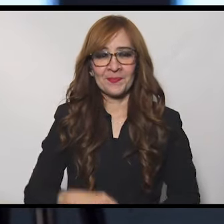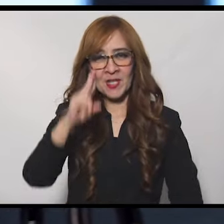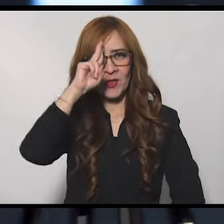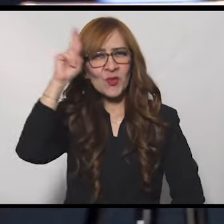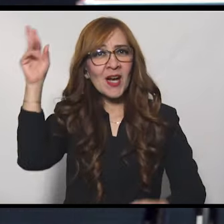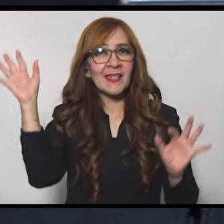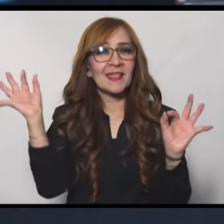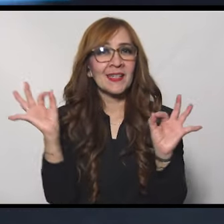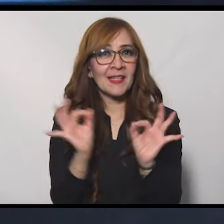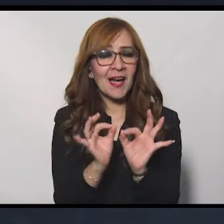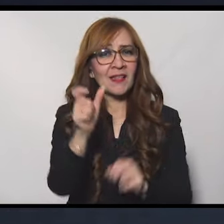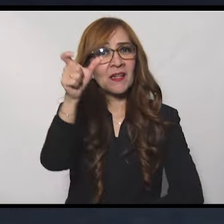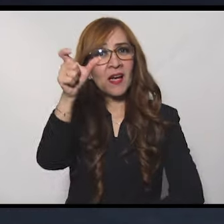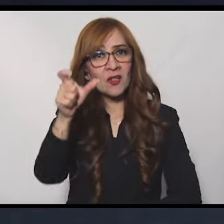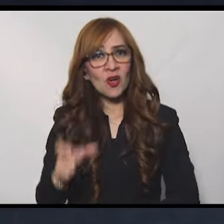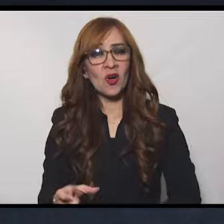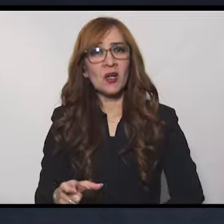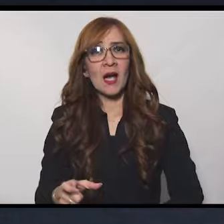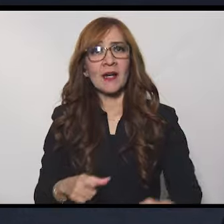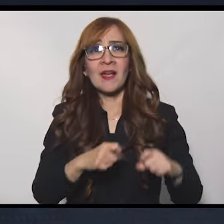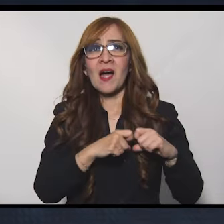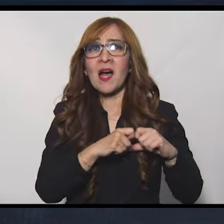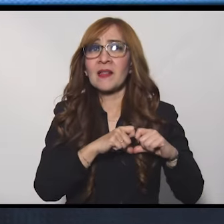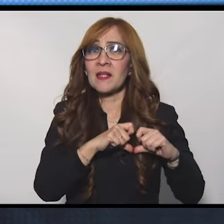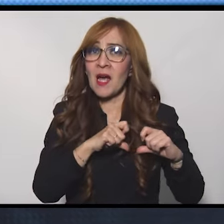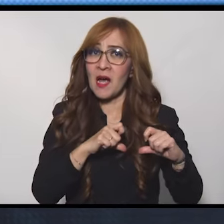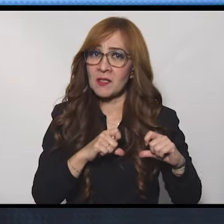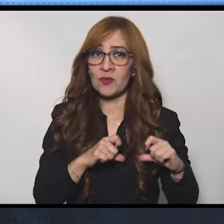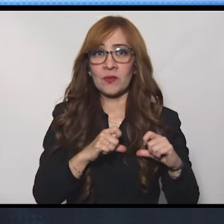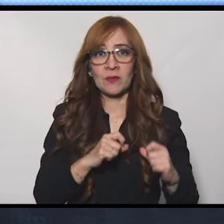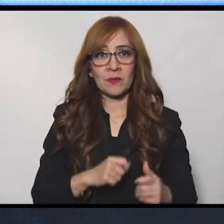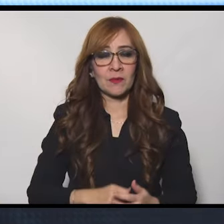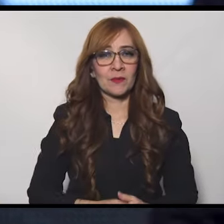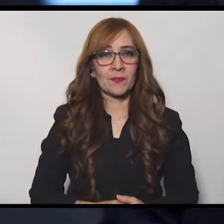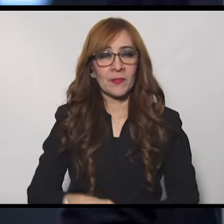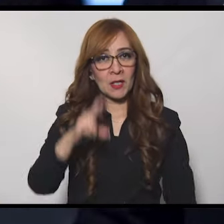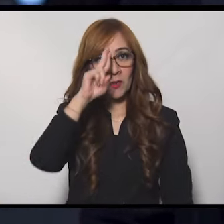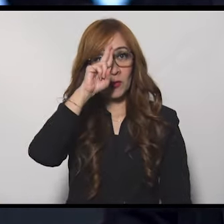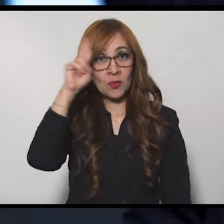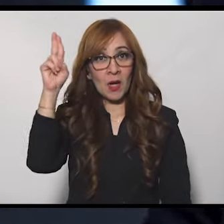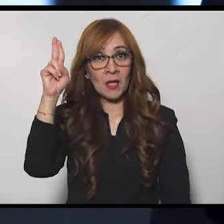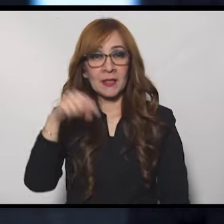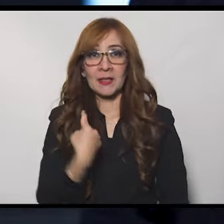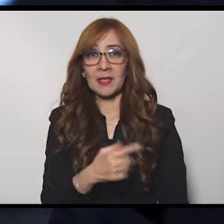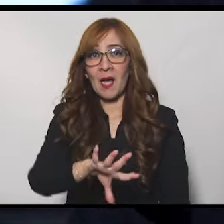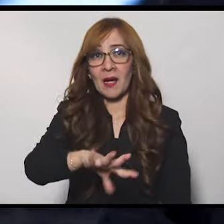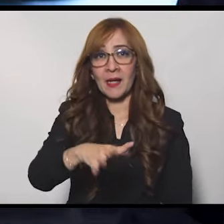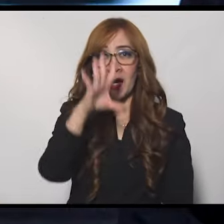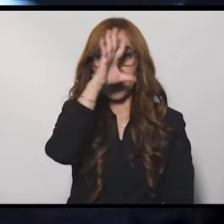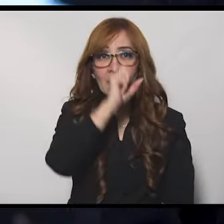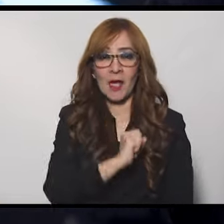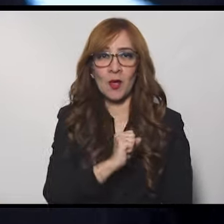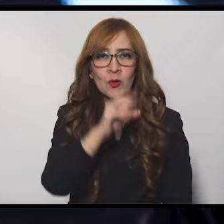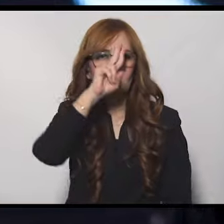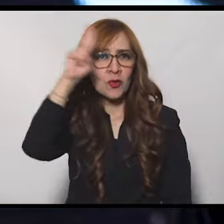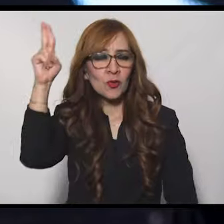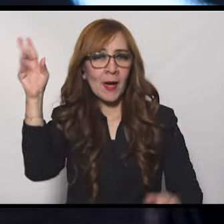Tuhan dekat dengan orang yang hancur hatinya. Tuhan, kita kadang udah tahu Tuhan